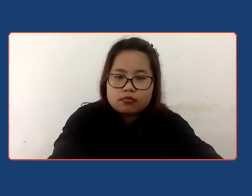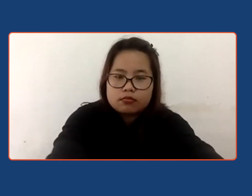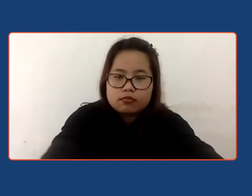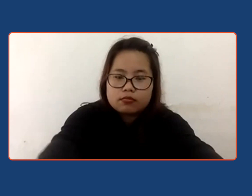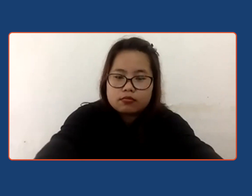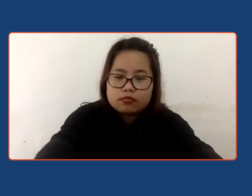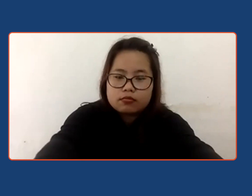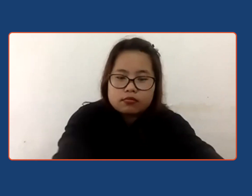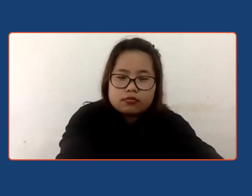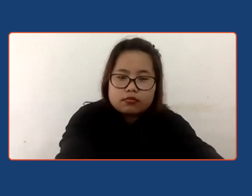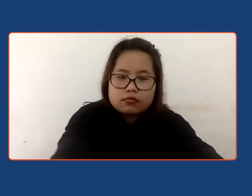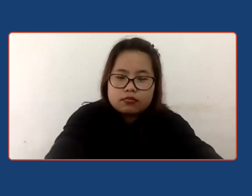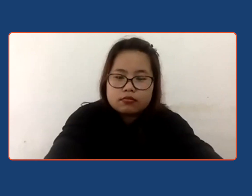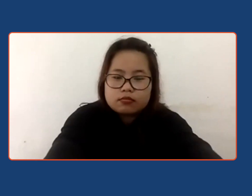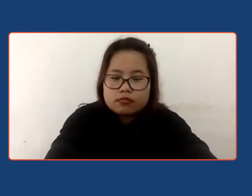Ome